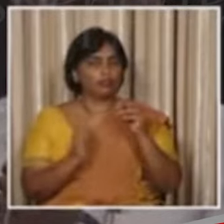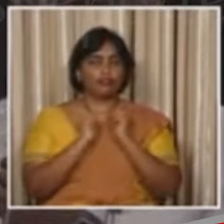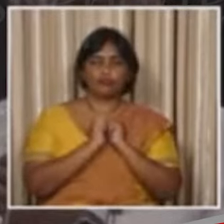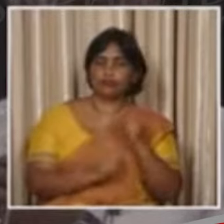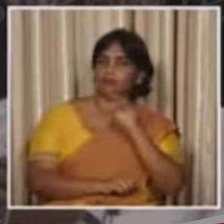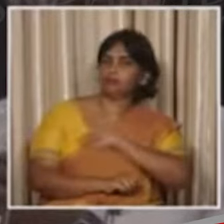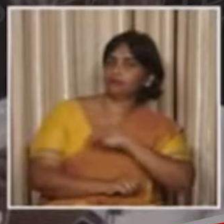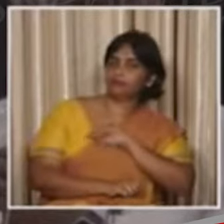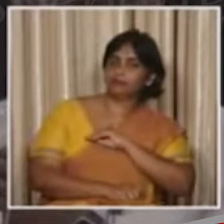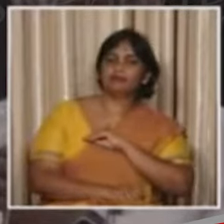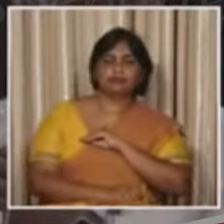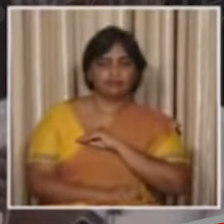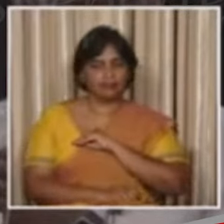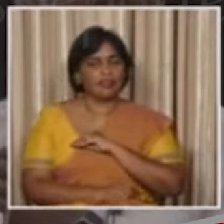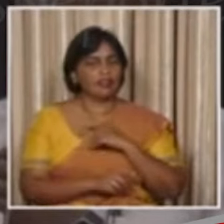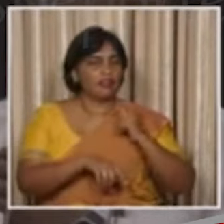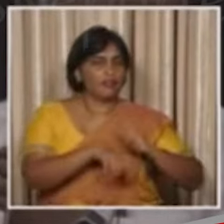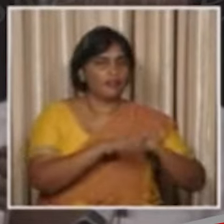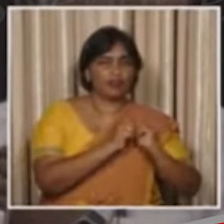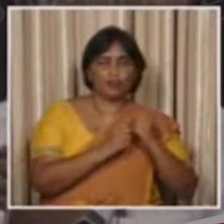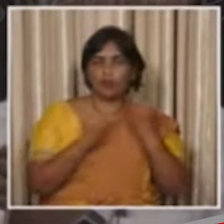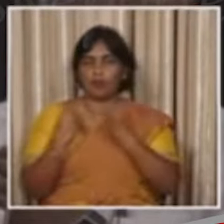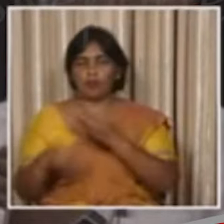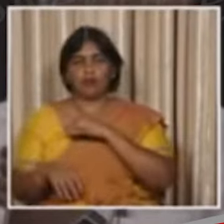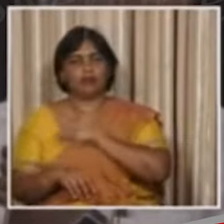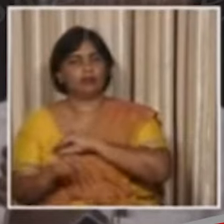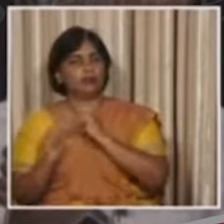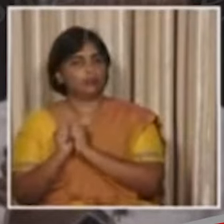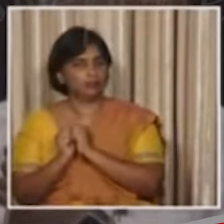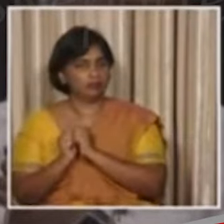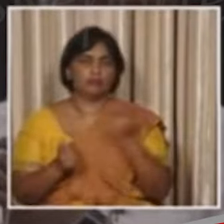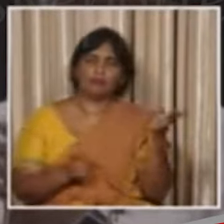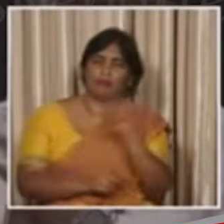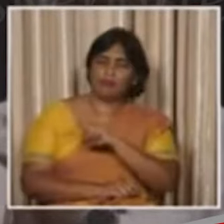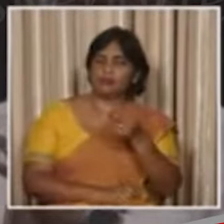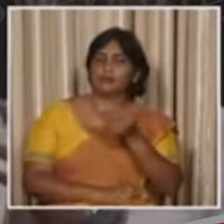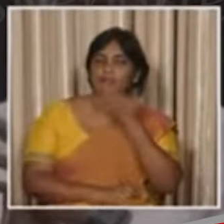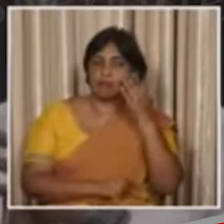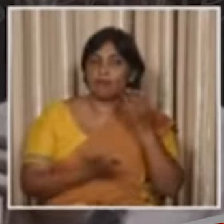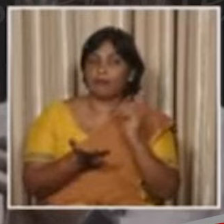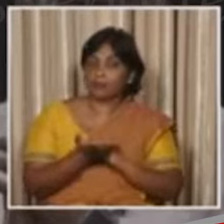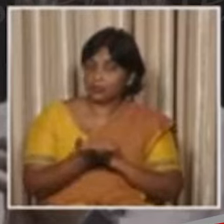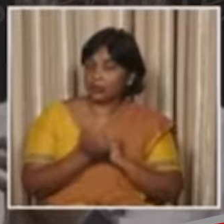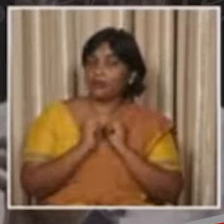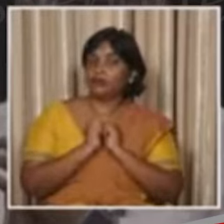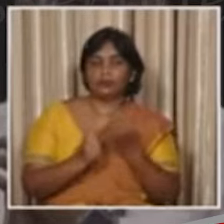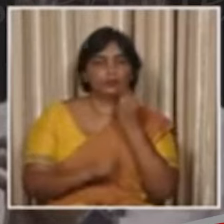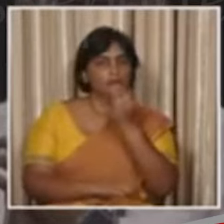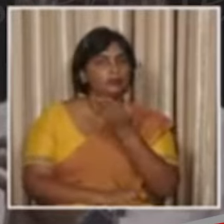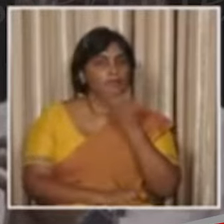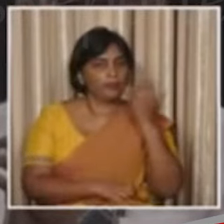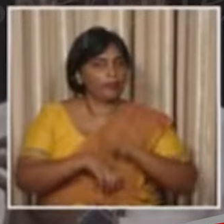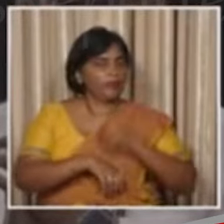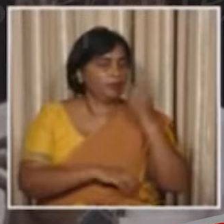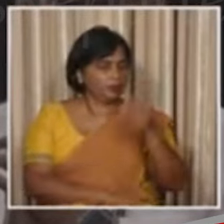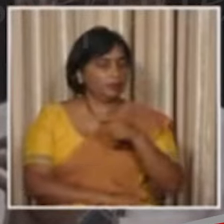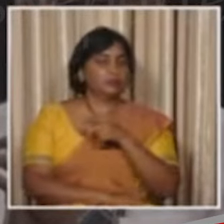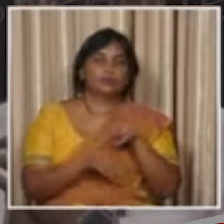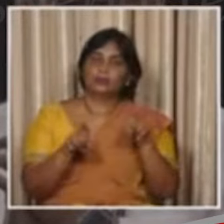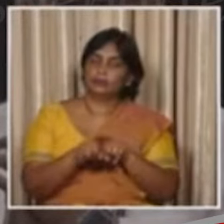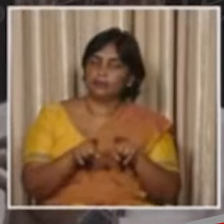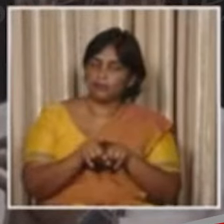ඒ කියන්නේ වෙනත් කාලවල වලදී වැඩ කරන්න, අනිත් කාලවලදී වැඩ කරන්න පුළුවන් වෙන විදියට තවත් ජොබ් එකක් කරන්න පුළුවන් වෙන්න ඉඩ හදන්න, ඒ